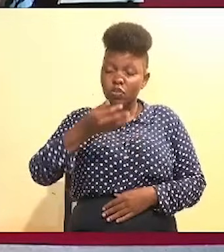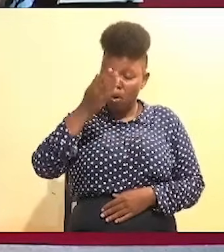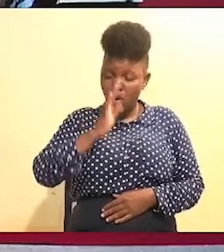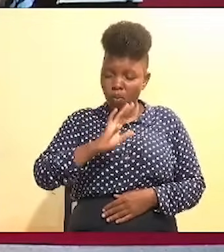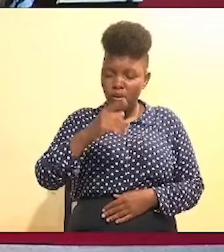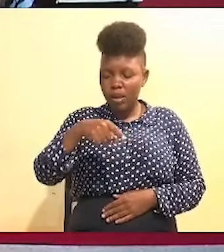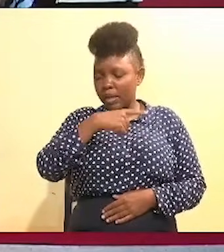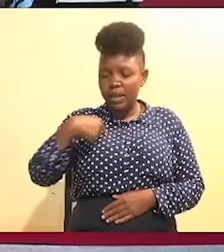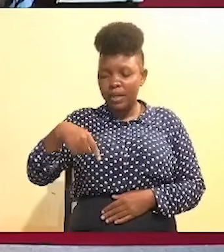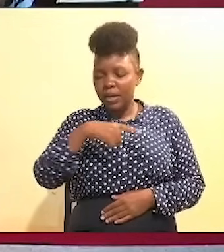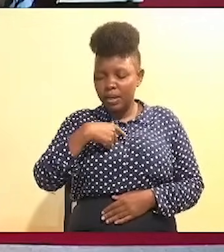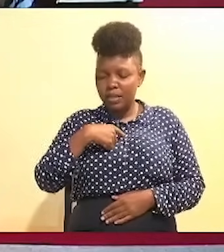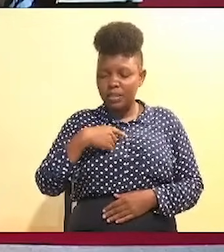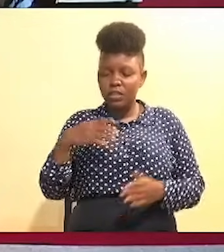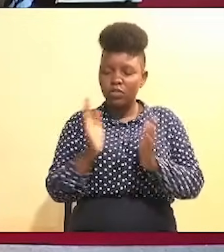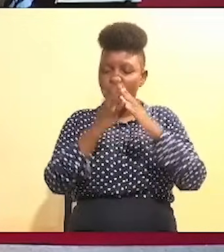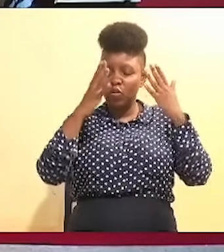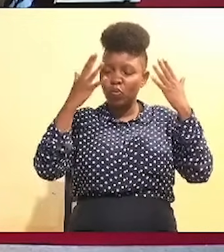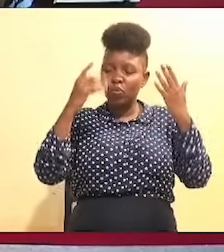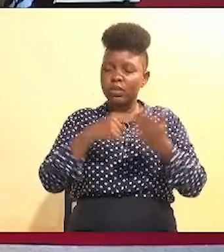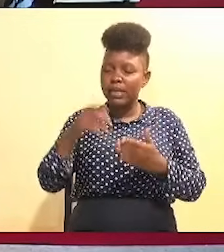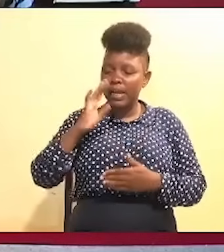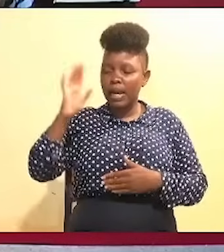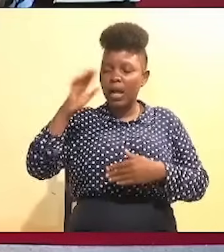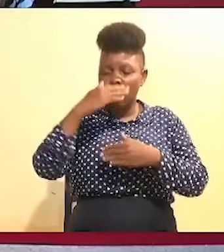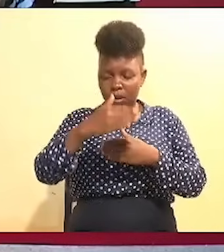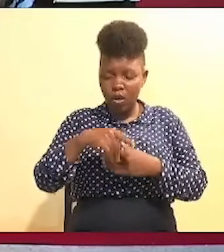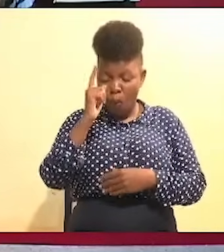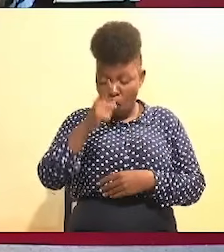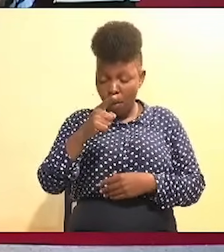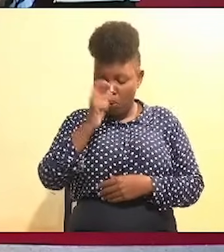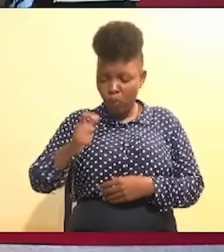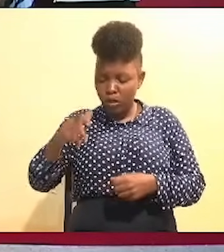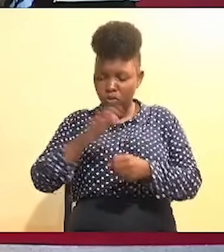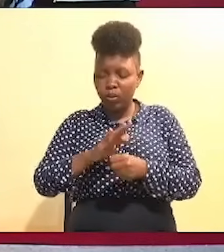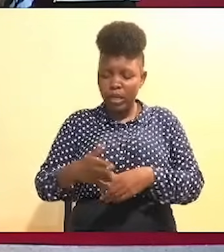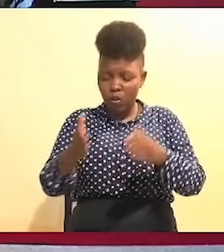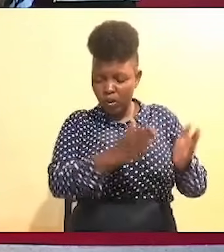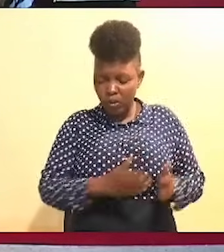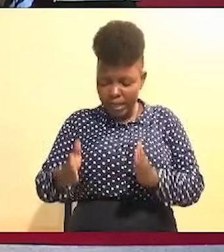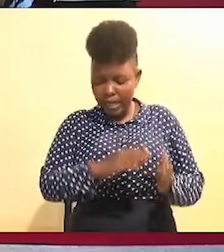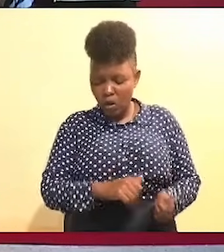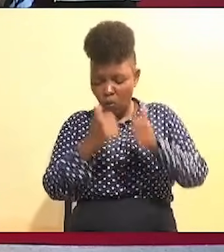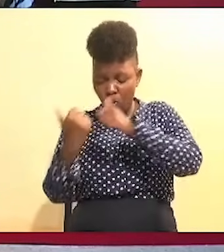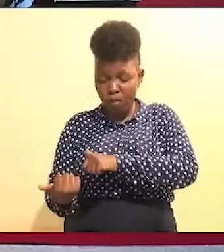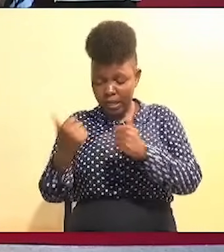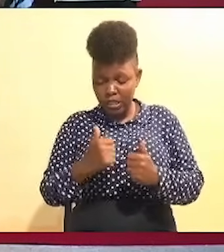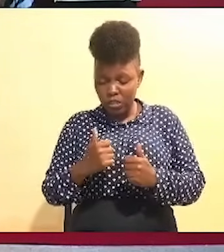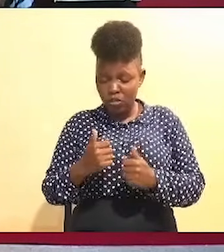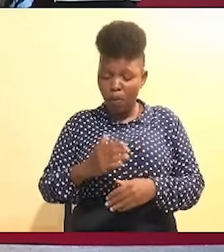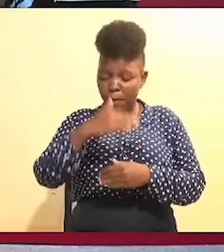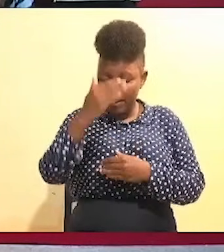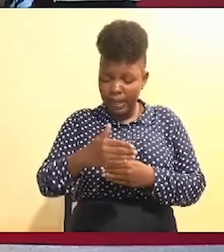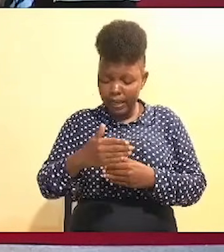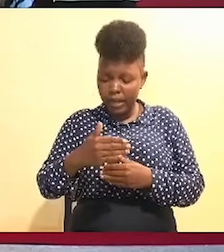Na sisi tutalihimidi jina lako milele. Kuna wengi ambao wanajiandaa kwa ubatizo mkubwa na ukuja mbele kutoka